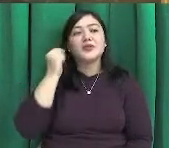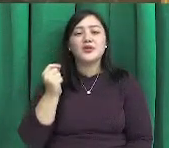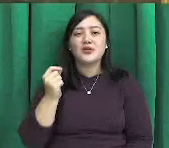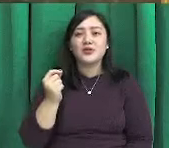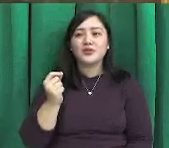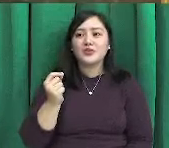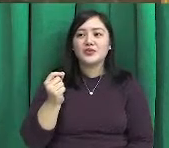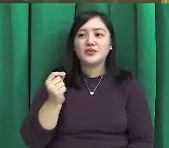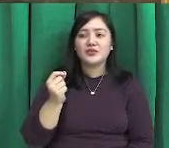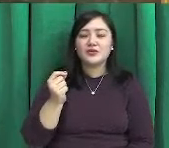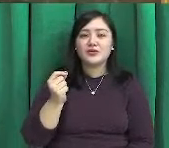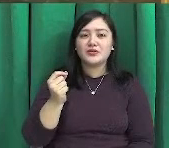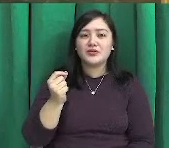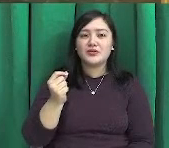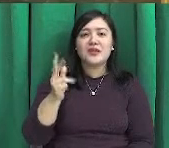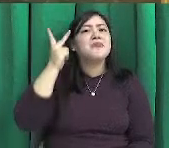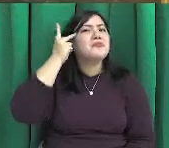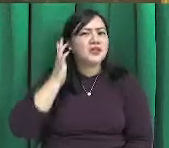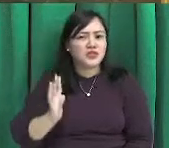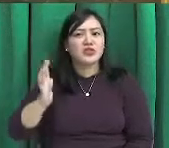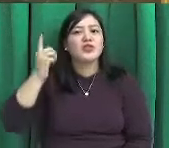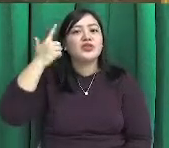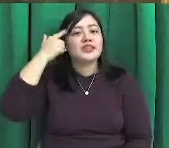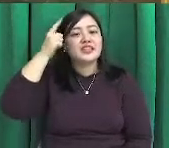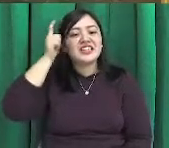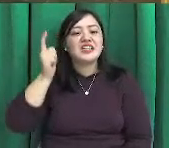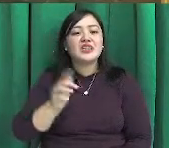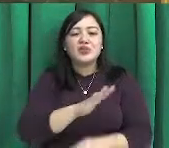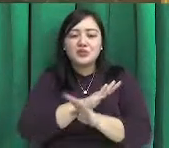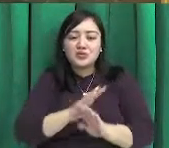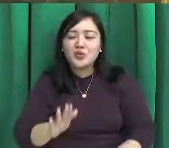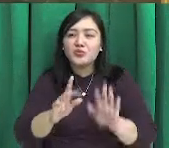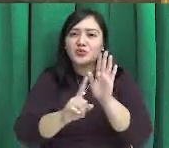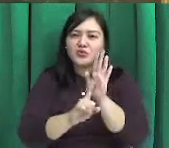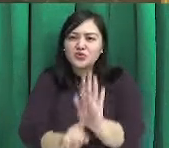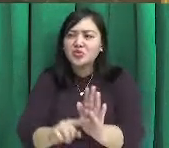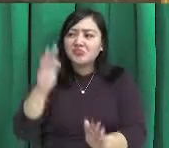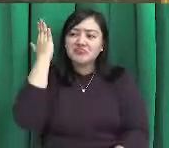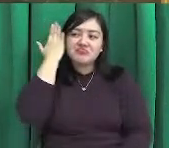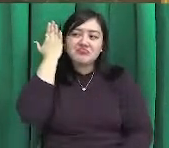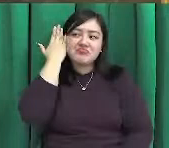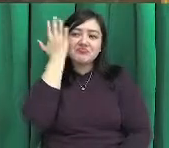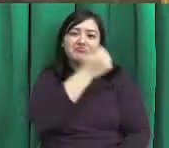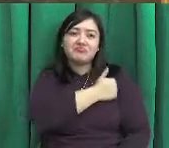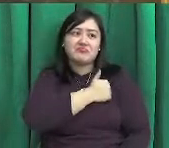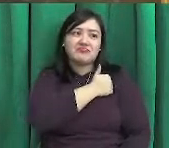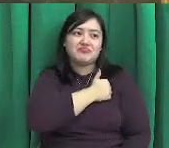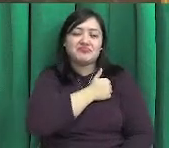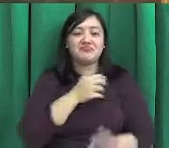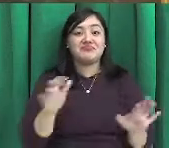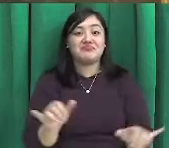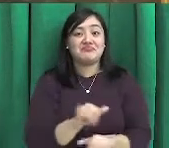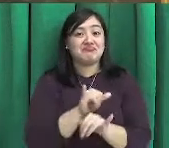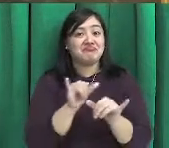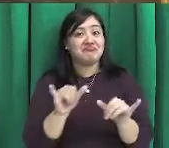ng pagkukunwari. Tsaka yan din daw po nagustuhan nyo sa kanya. Alam mo, wala naman